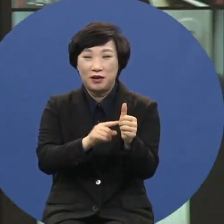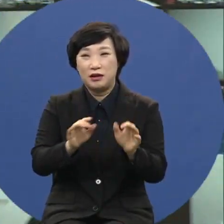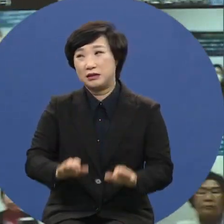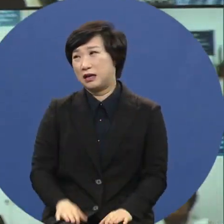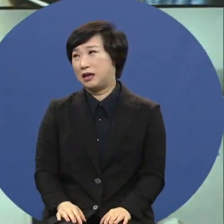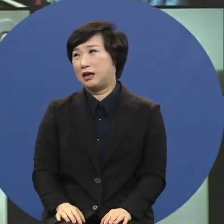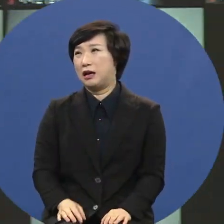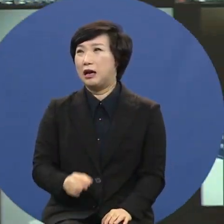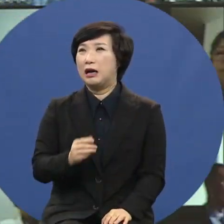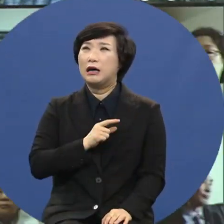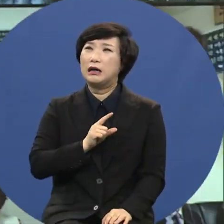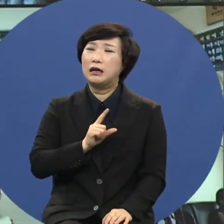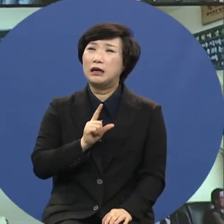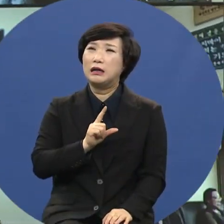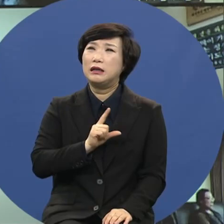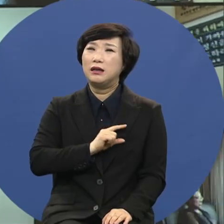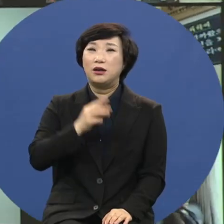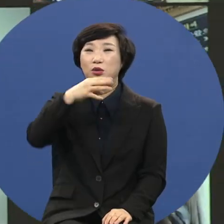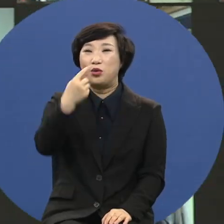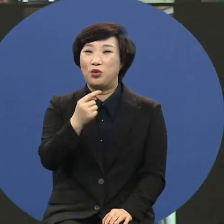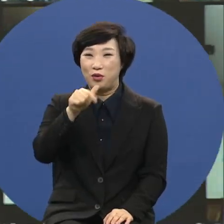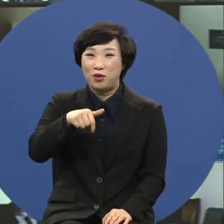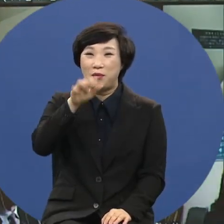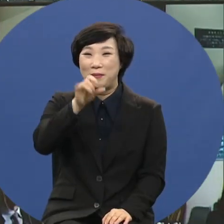록펠러가 죽을 때